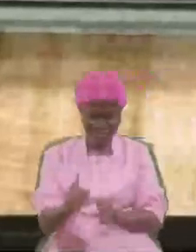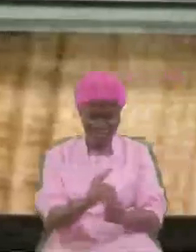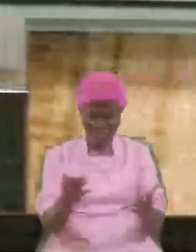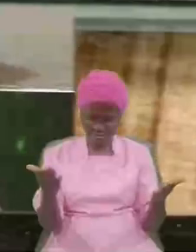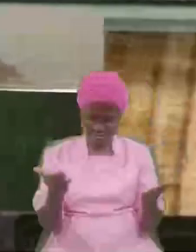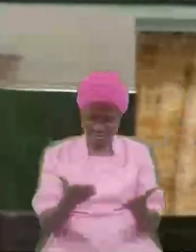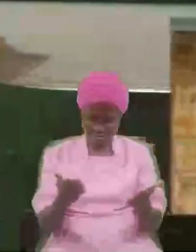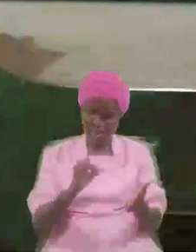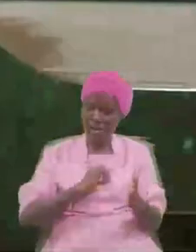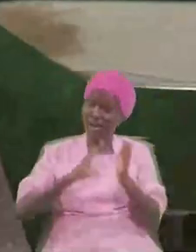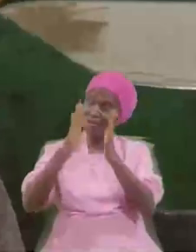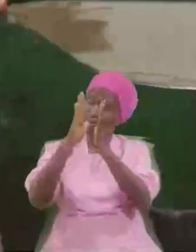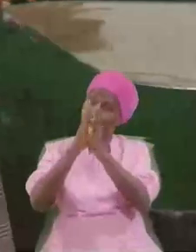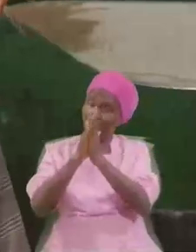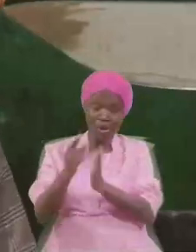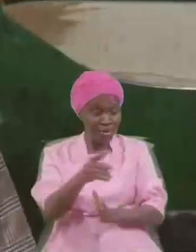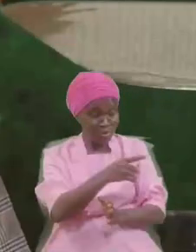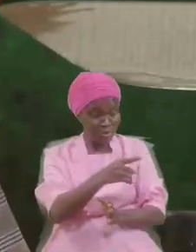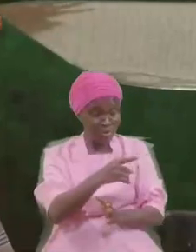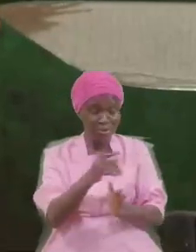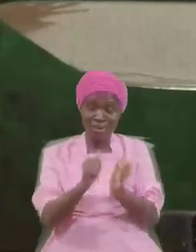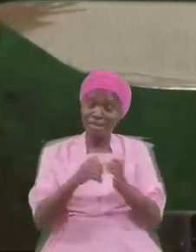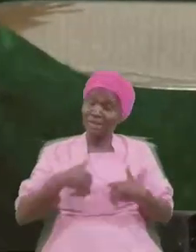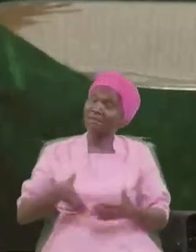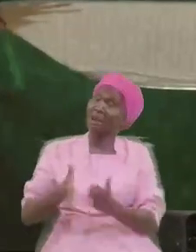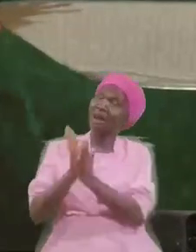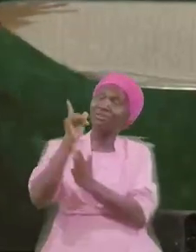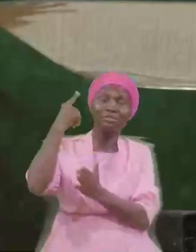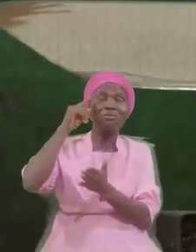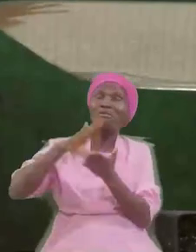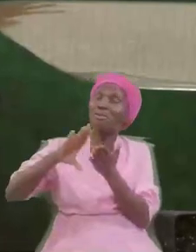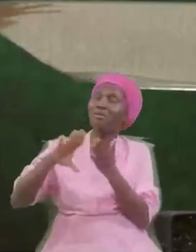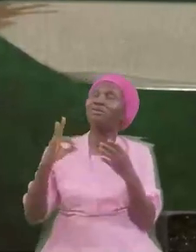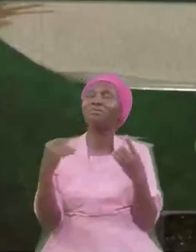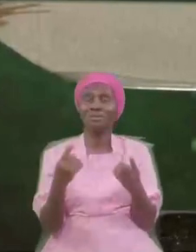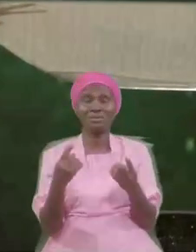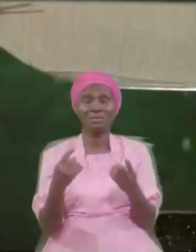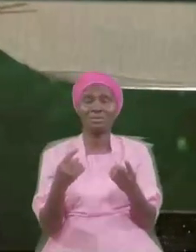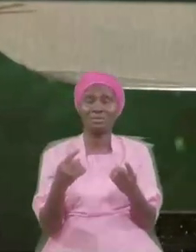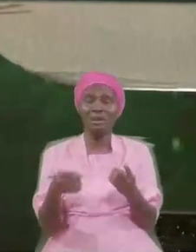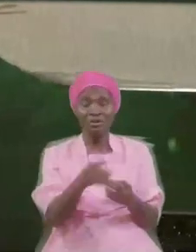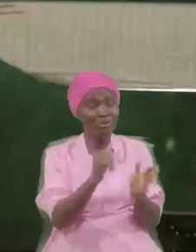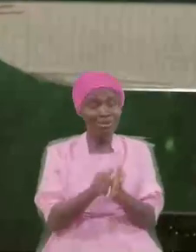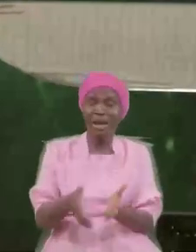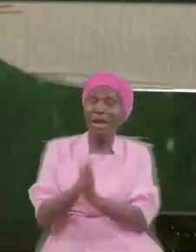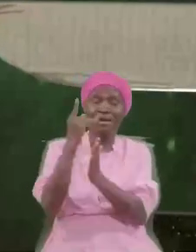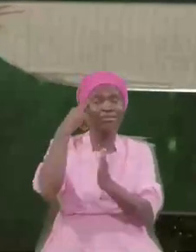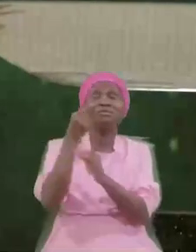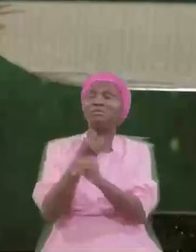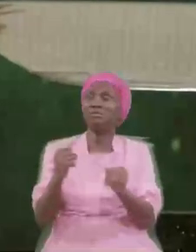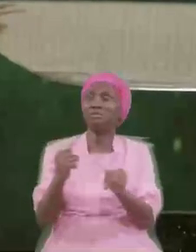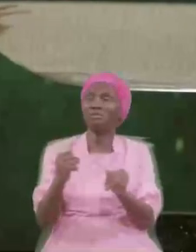ici. Je prie pour ceux qui ont demandé le pardon, ceux qui ont demandé le salut,